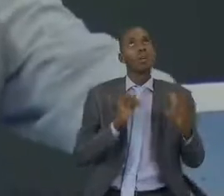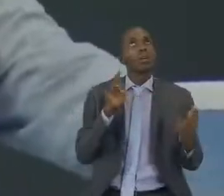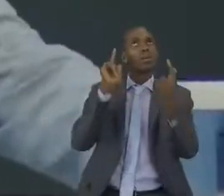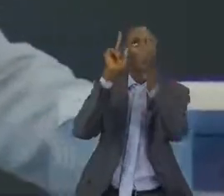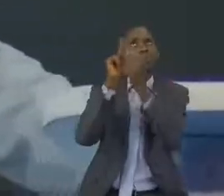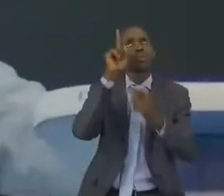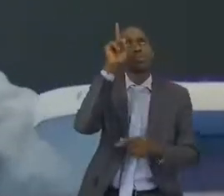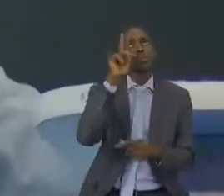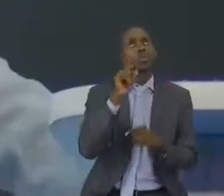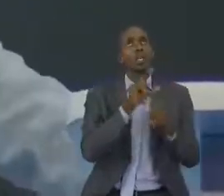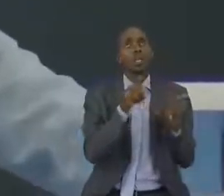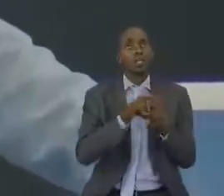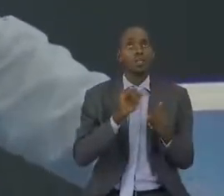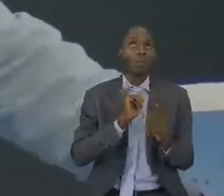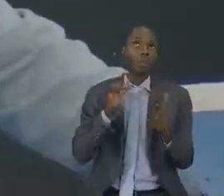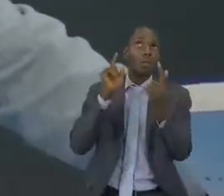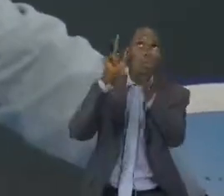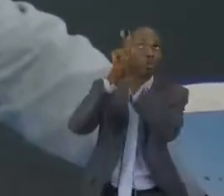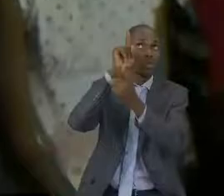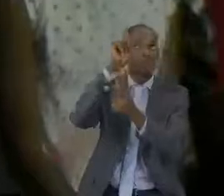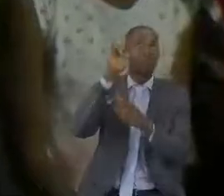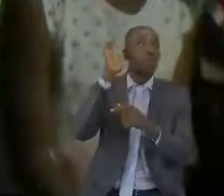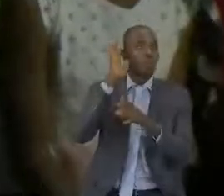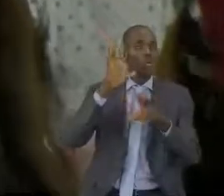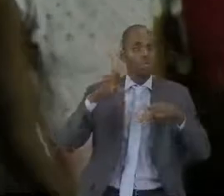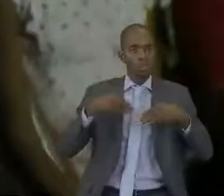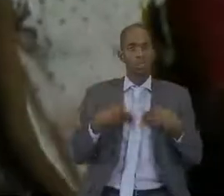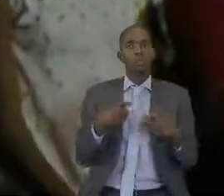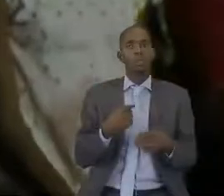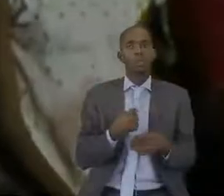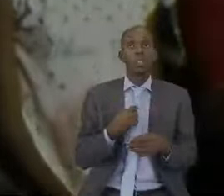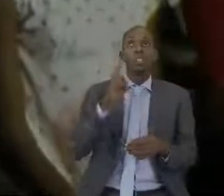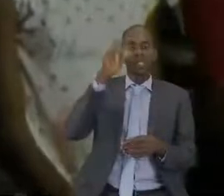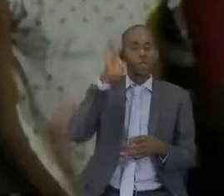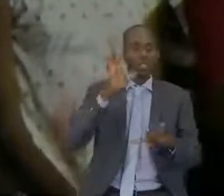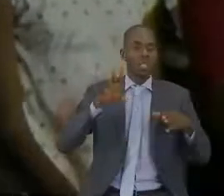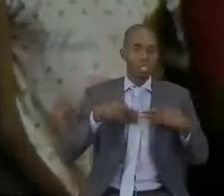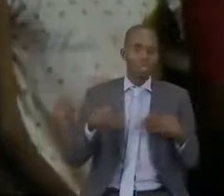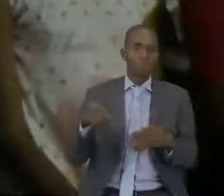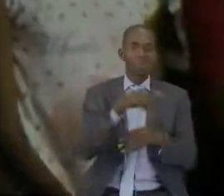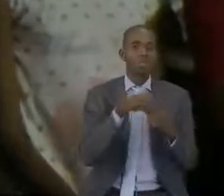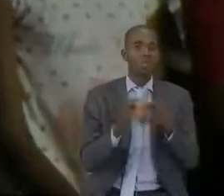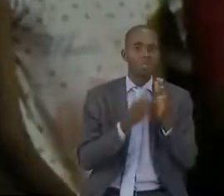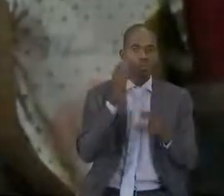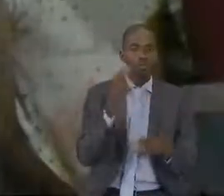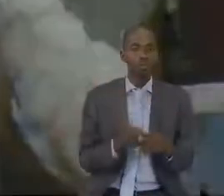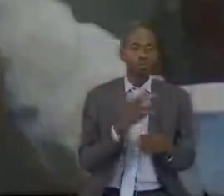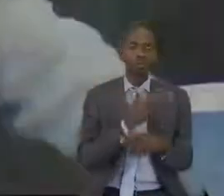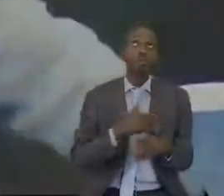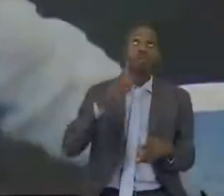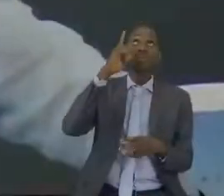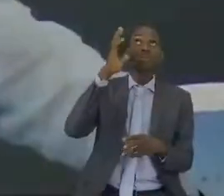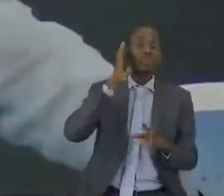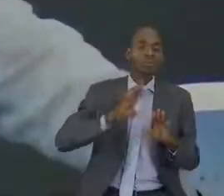viens, il va t'accepter. J'ai dit, il va t'accepter. Et il te donnera une